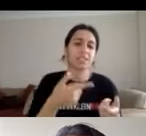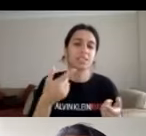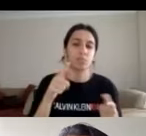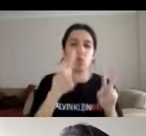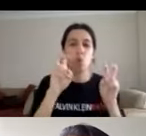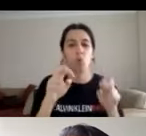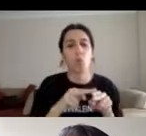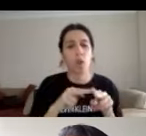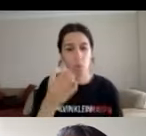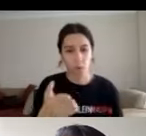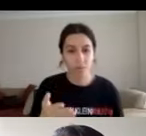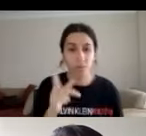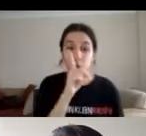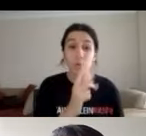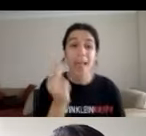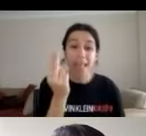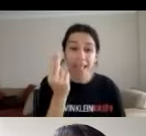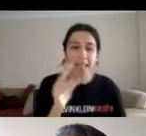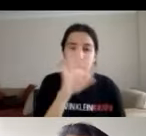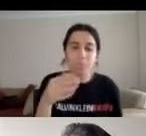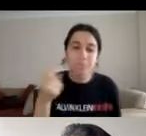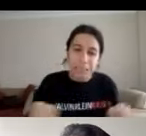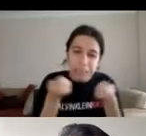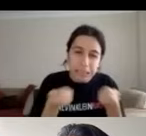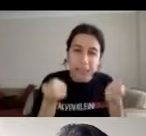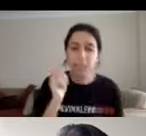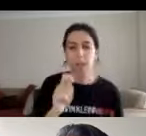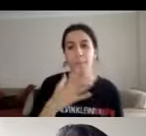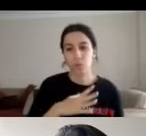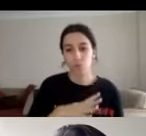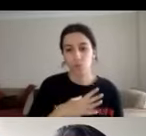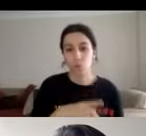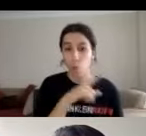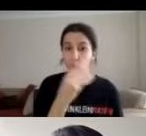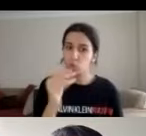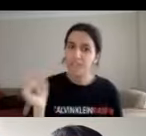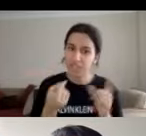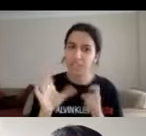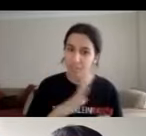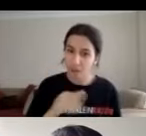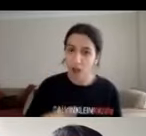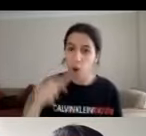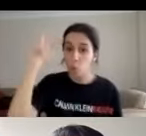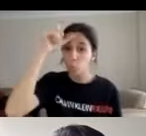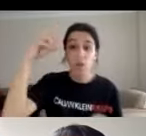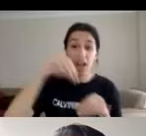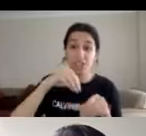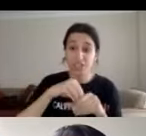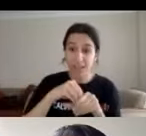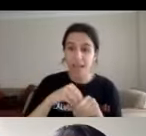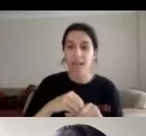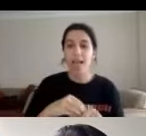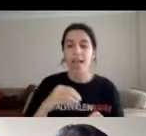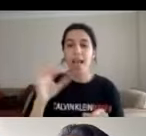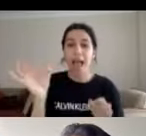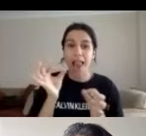ki hani %7'si bunun ölçülüyormuş. Orada bile çok ciddi fırsatlar var. Türkiye'de de bu anlamda erken kalkanın yol alacağı